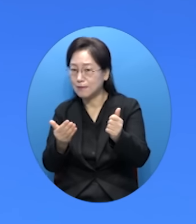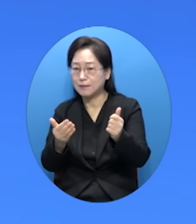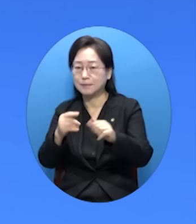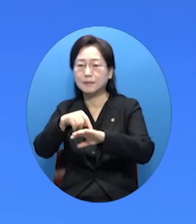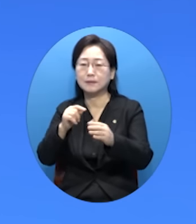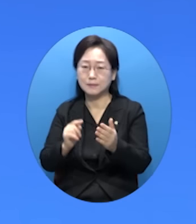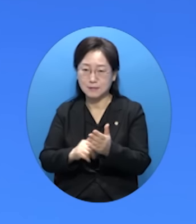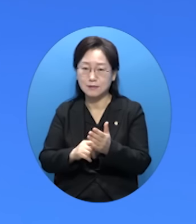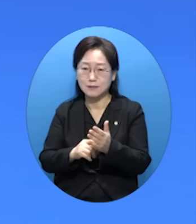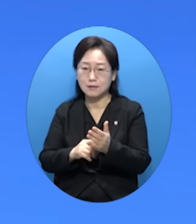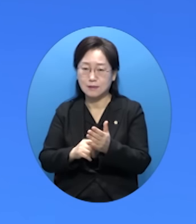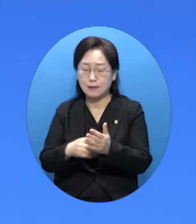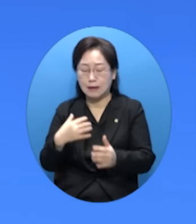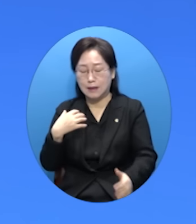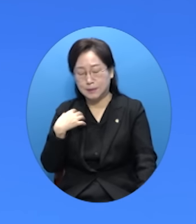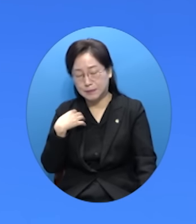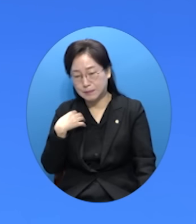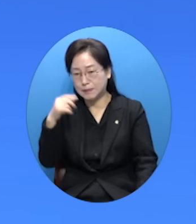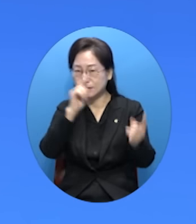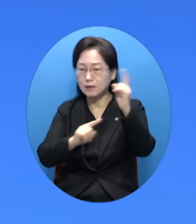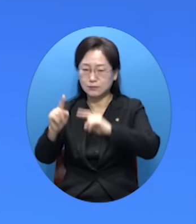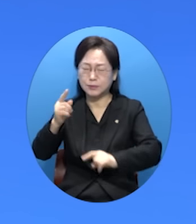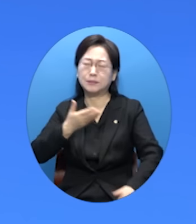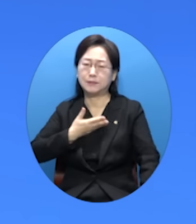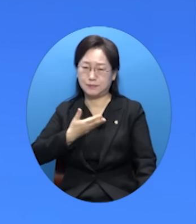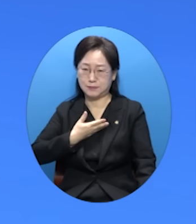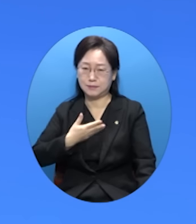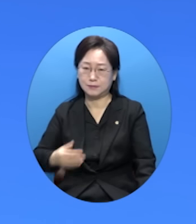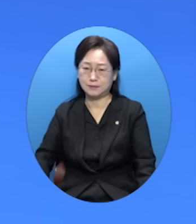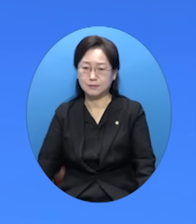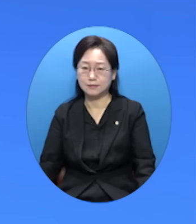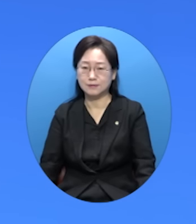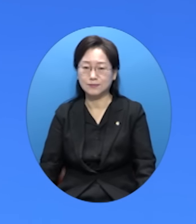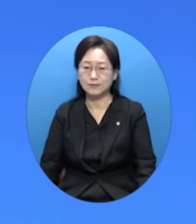마음에 부담을 느끼고 또 상처를 받습니다.